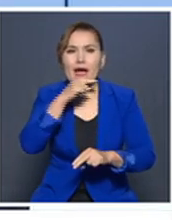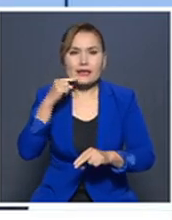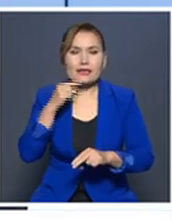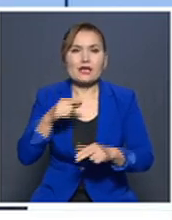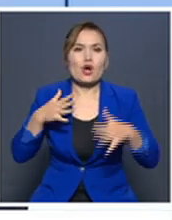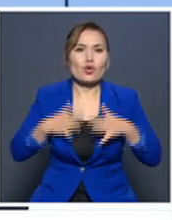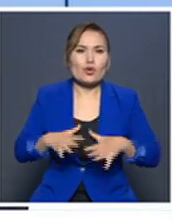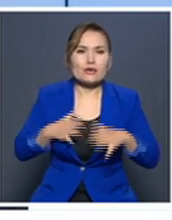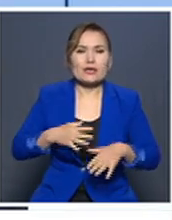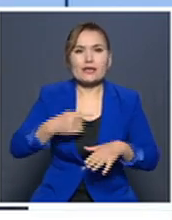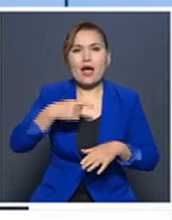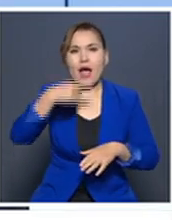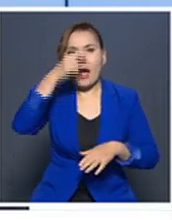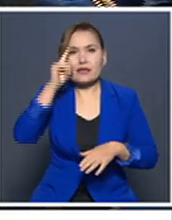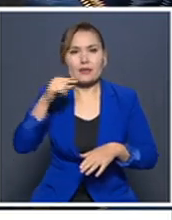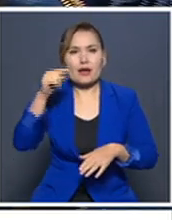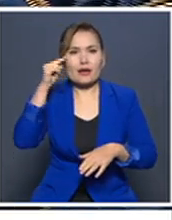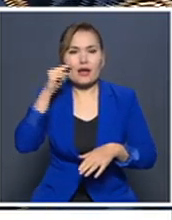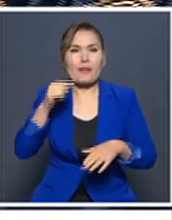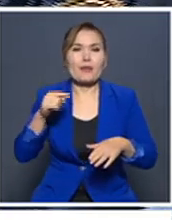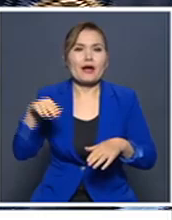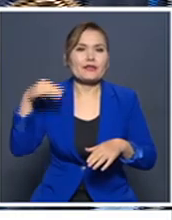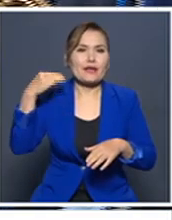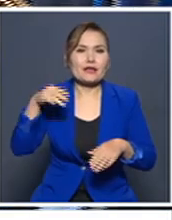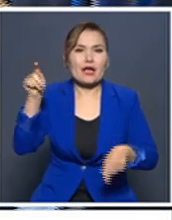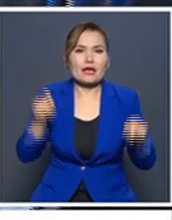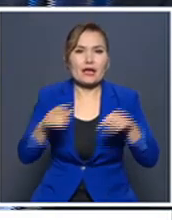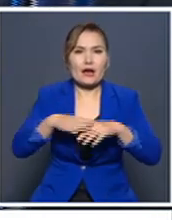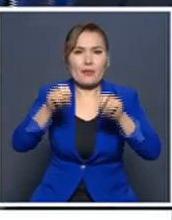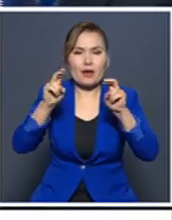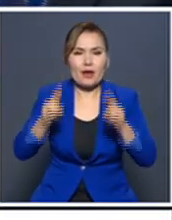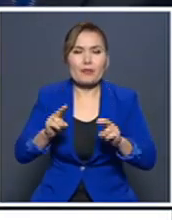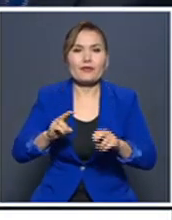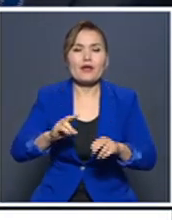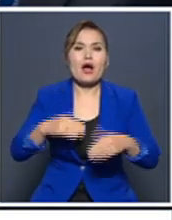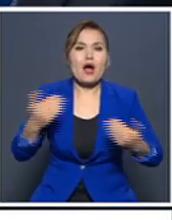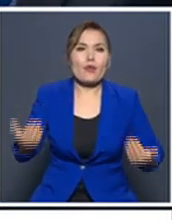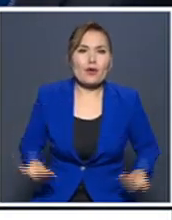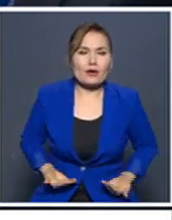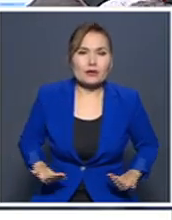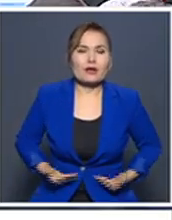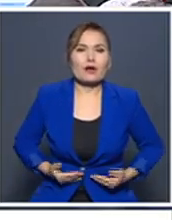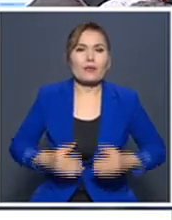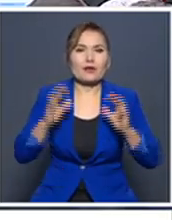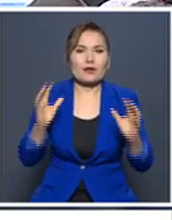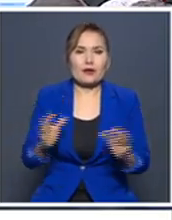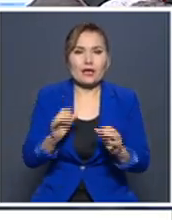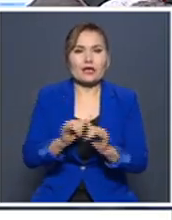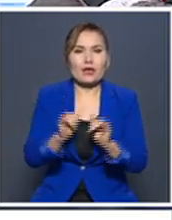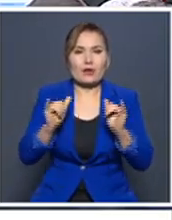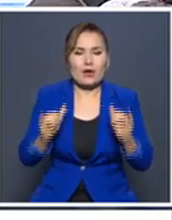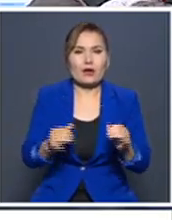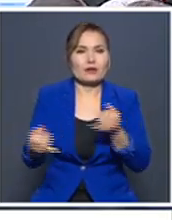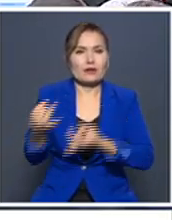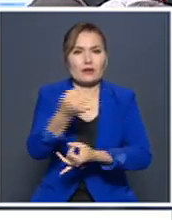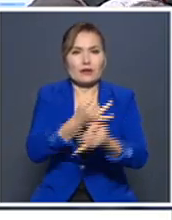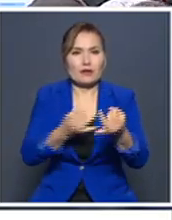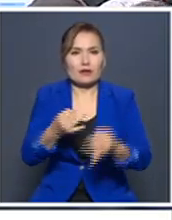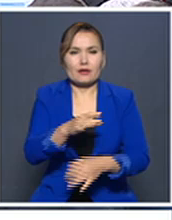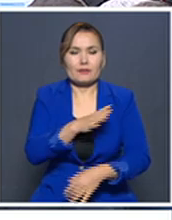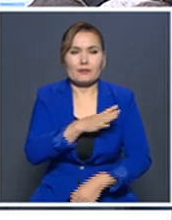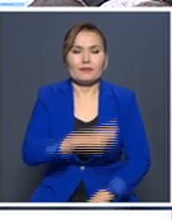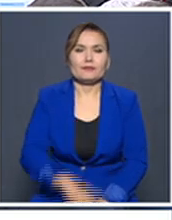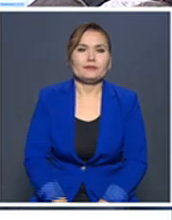Грузия, Әзербайжан, Қырғызстан және Тәжікстаннан келген сарапшы мамандар әлеуметтік сақтандыруды дамытудың перспективаларын талқылады.